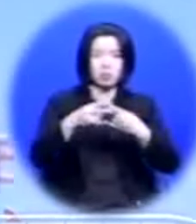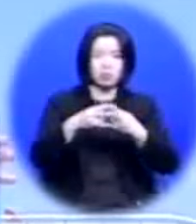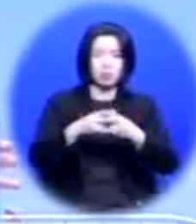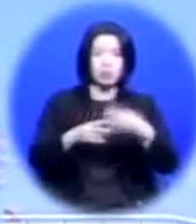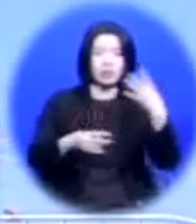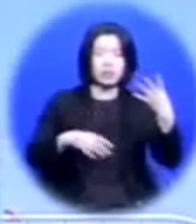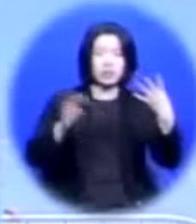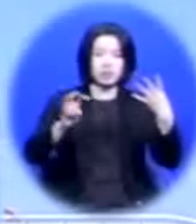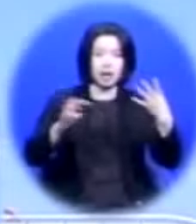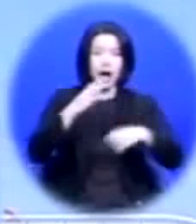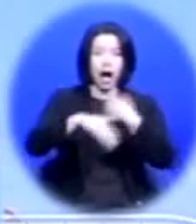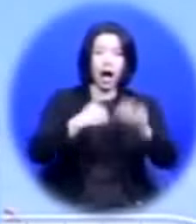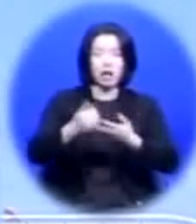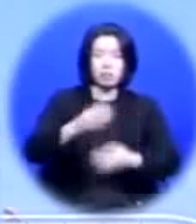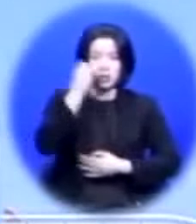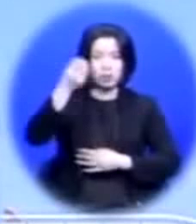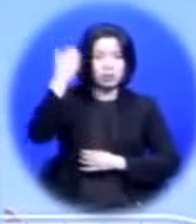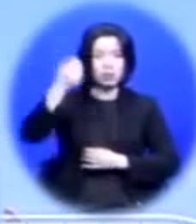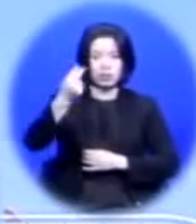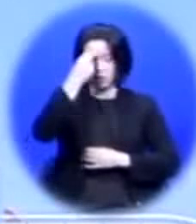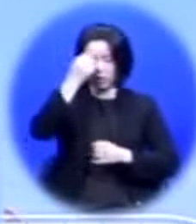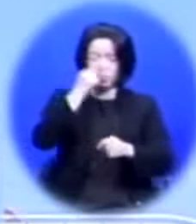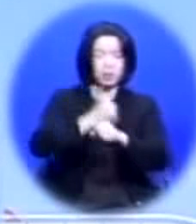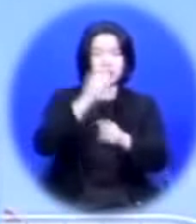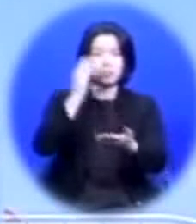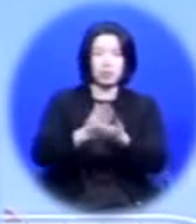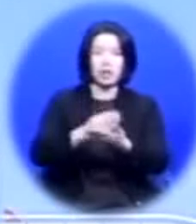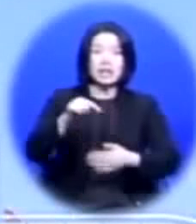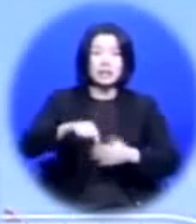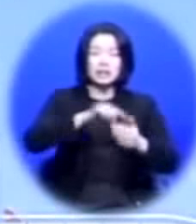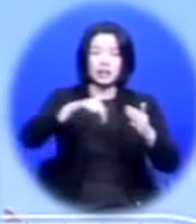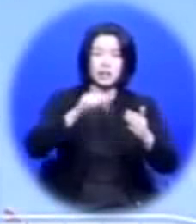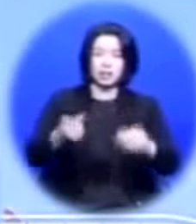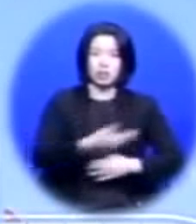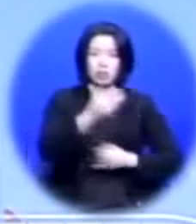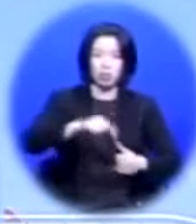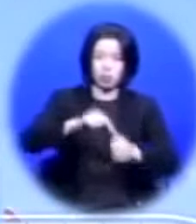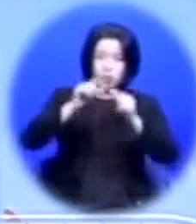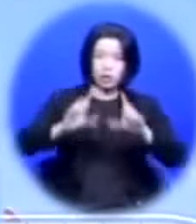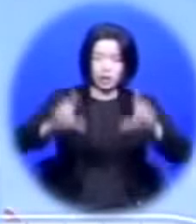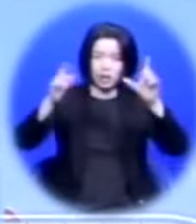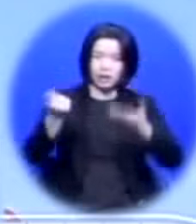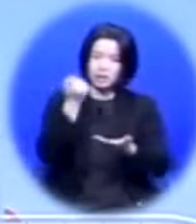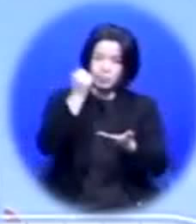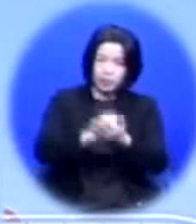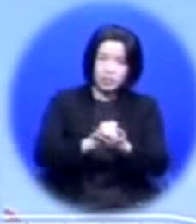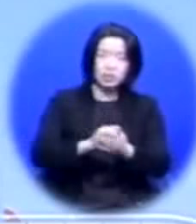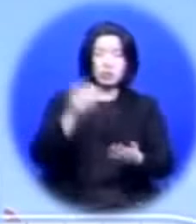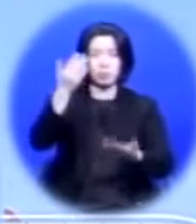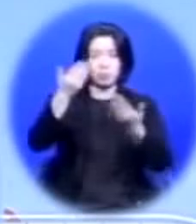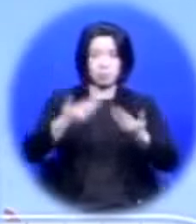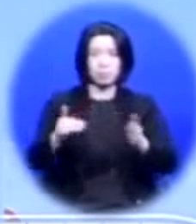하나님의 성령을 근심하게 하지 말라 그 안에서 너희가 구원의 날까지 인치심을 받았느니라